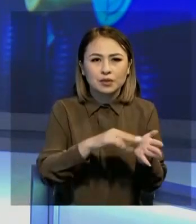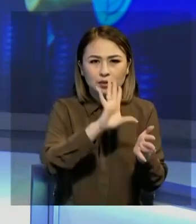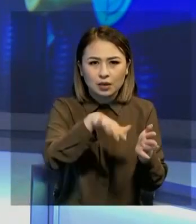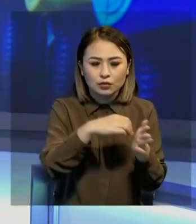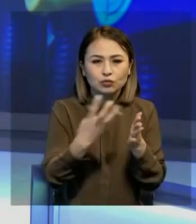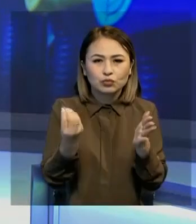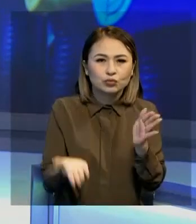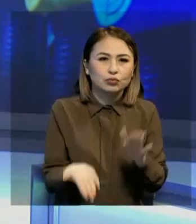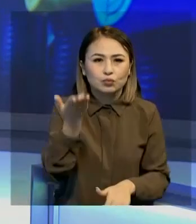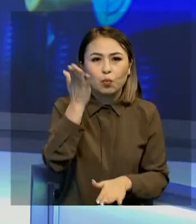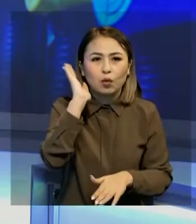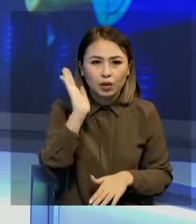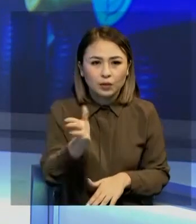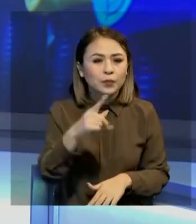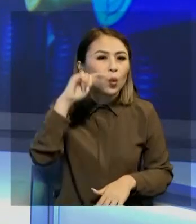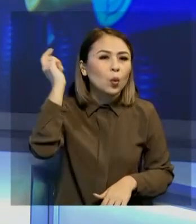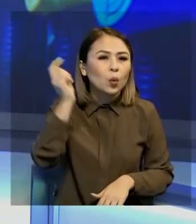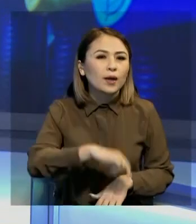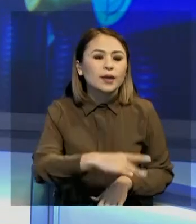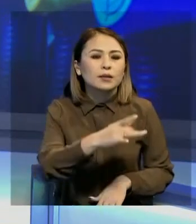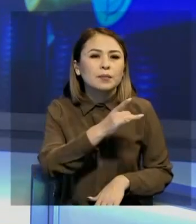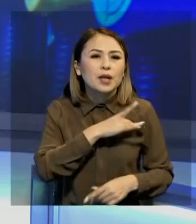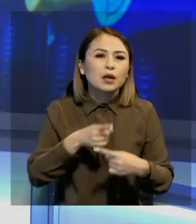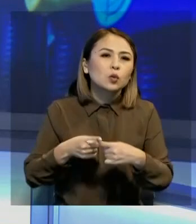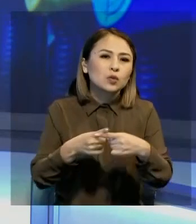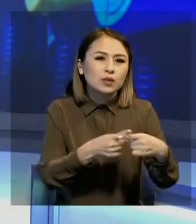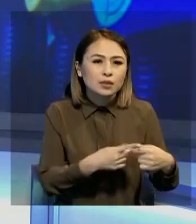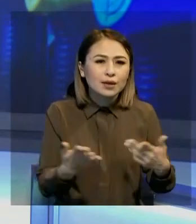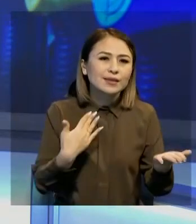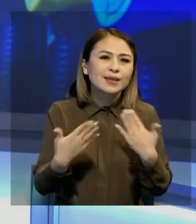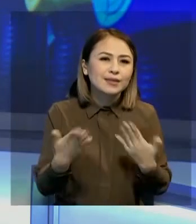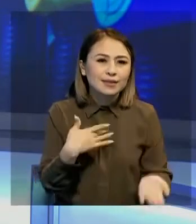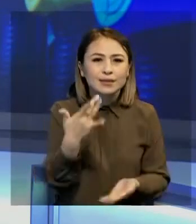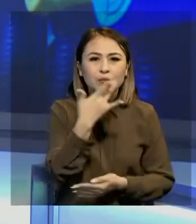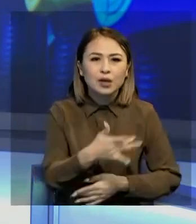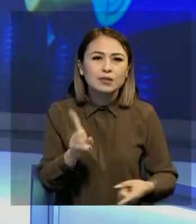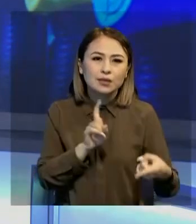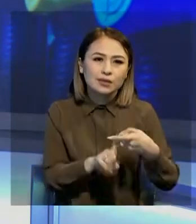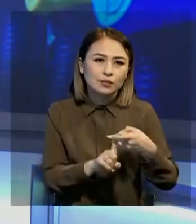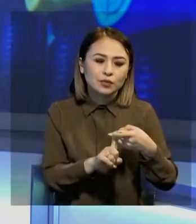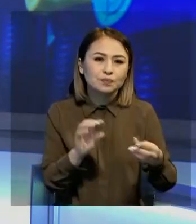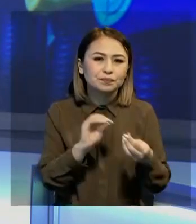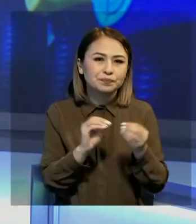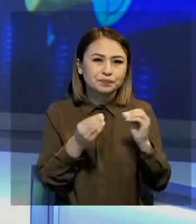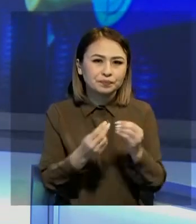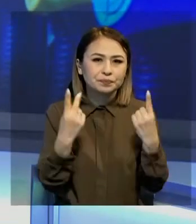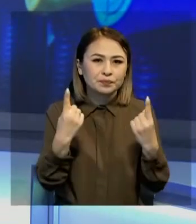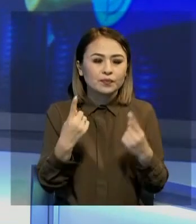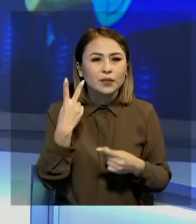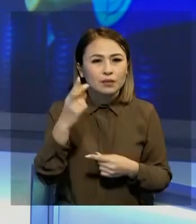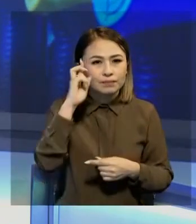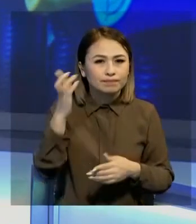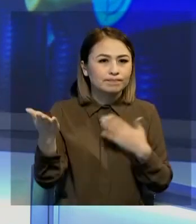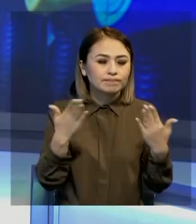де көтеріледі деп болжап отыр. Өйткені кейінгі уақытта Украина Беларусь арасындағы саяси байланысқа сызат түсе бастаған. Екі ел